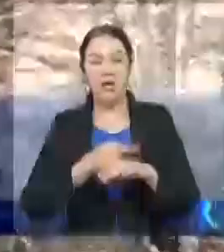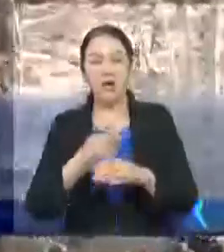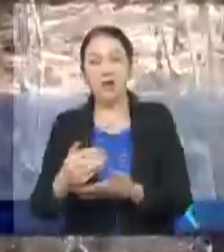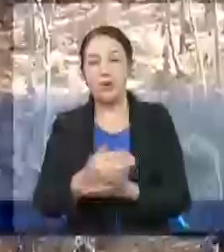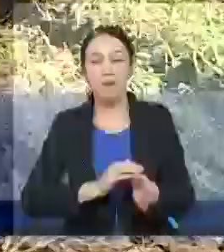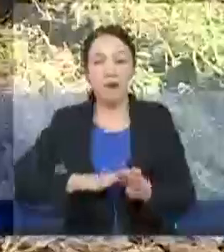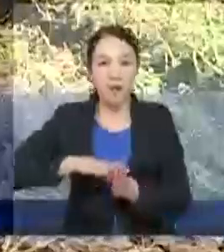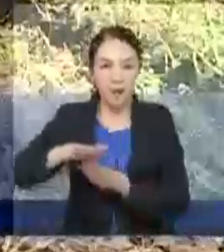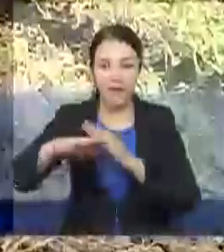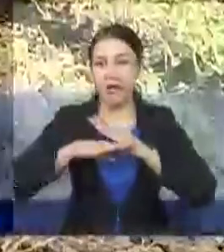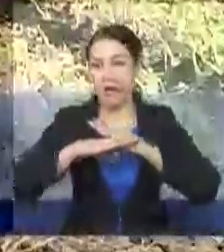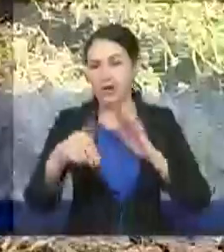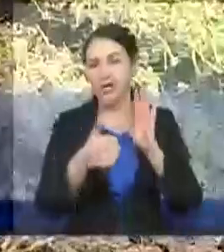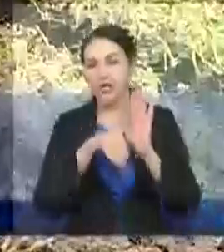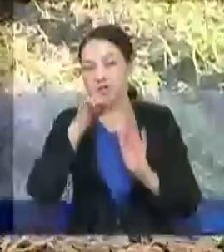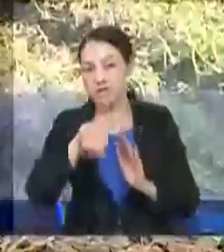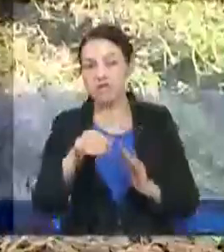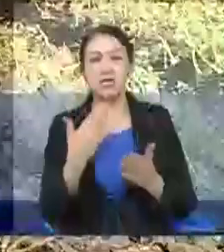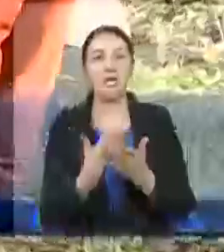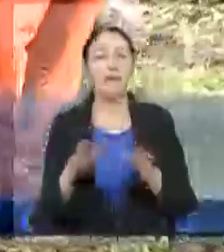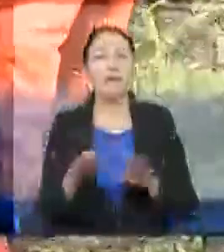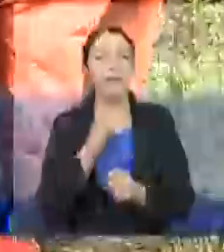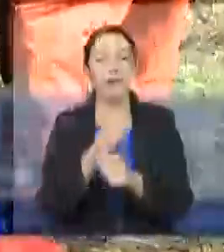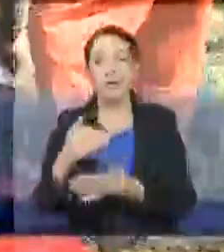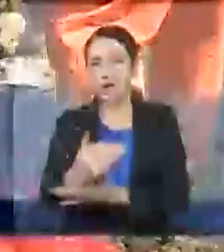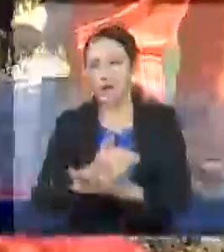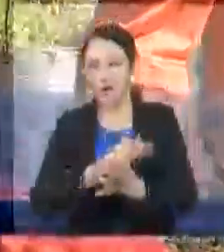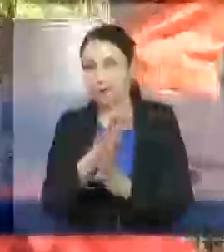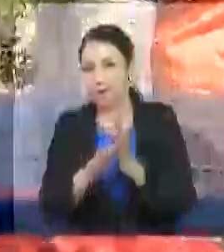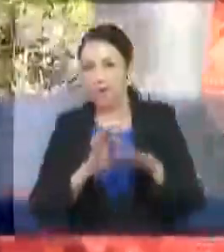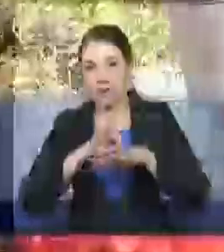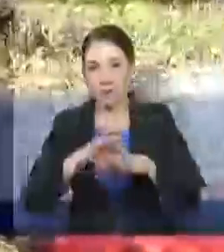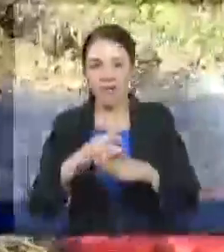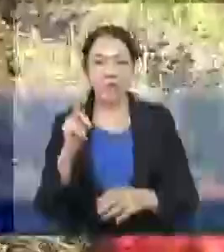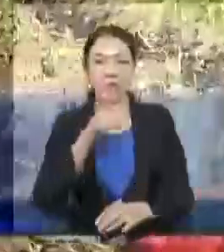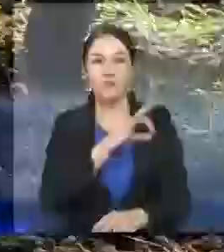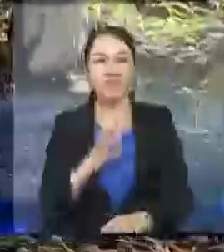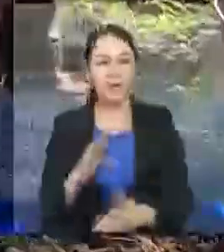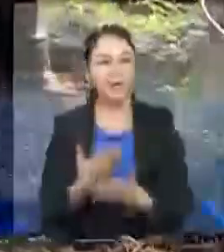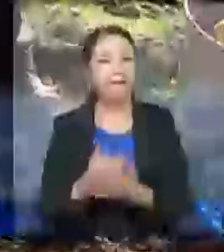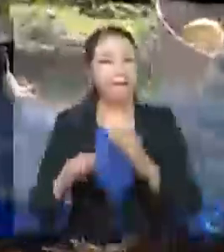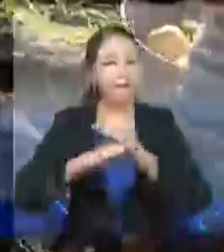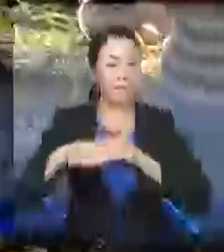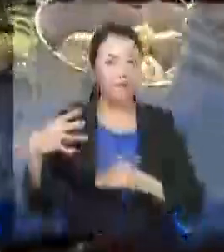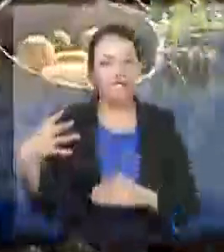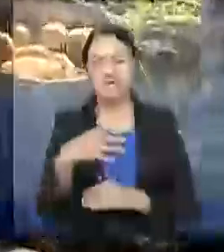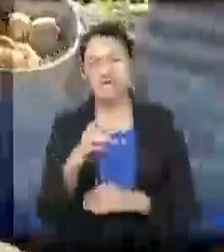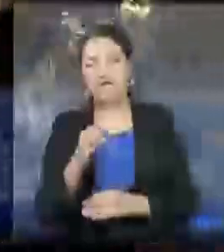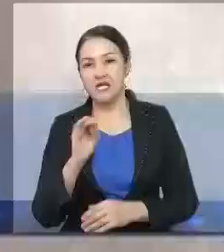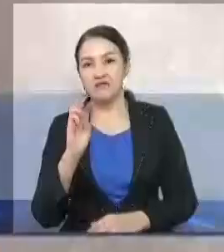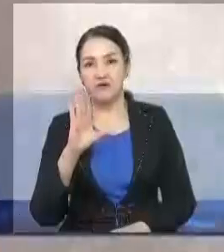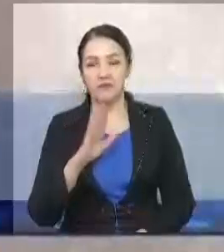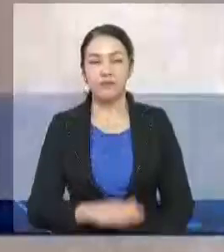убран полностью с площади почти 6 тысяч гектаров. Работы по сбору овощных культур проведены на 100% с площади